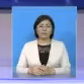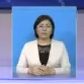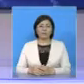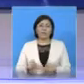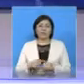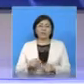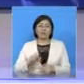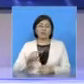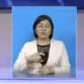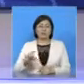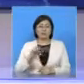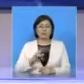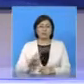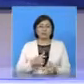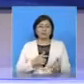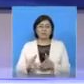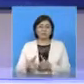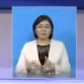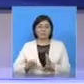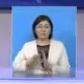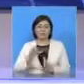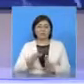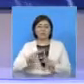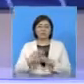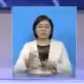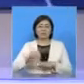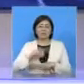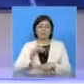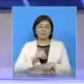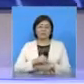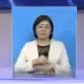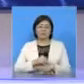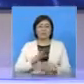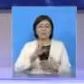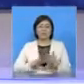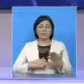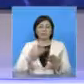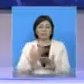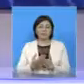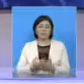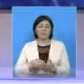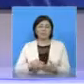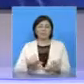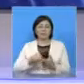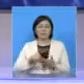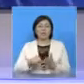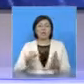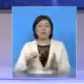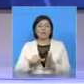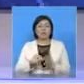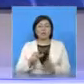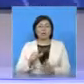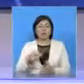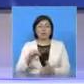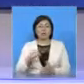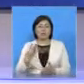Тем временем в Волгинском районе подготовка к выборам сельских акимов идет полным ходом. В политической гонке примут участие 6 кандидатов.